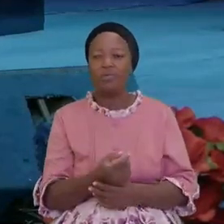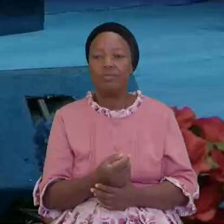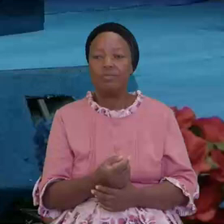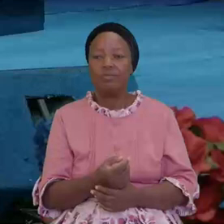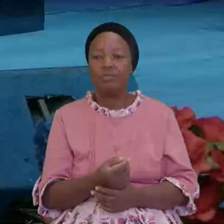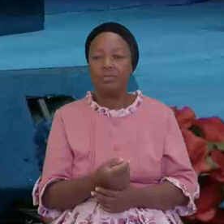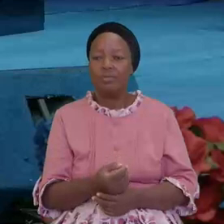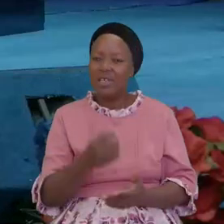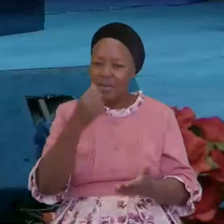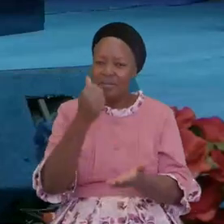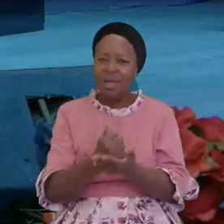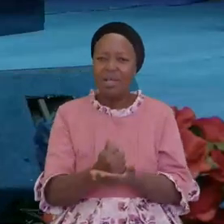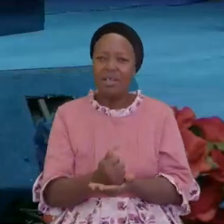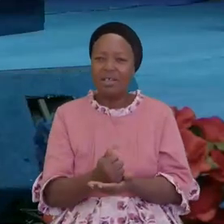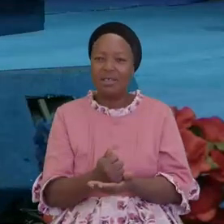Le salut t'attend.